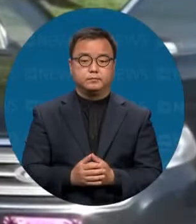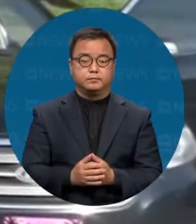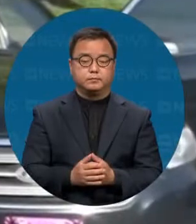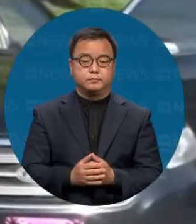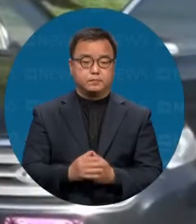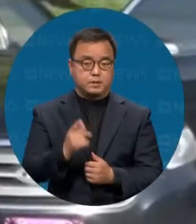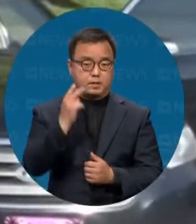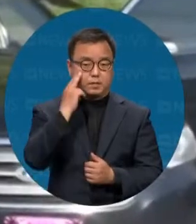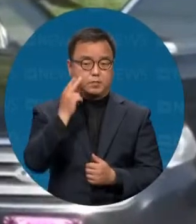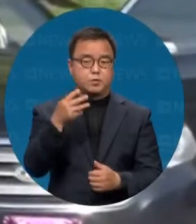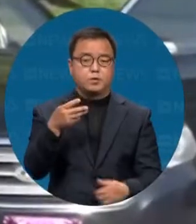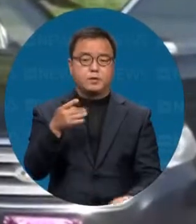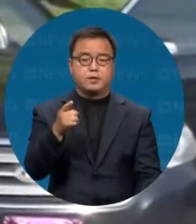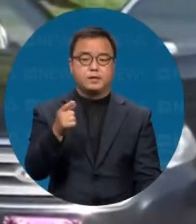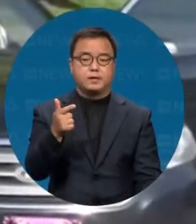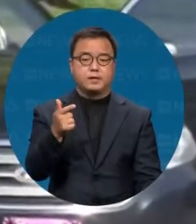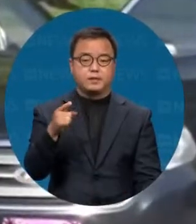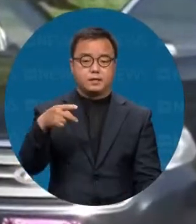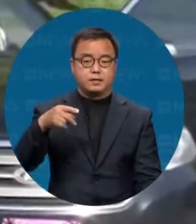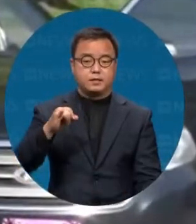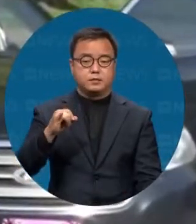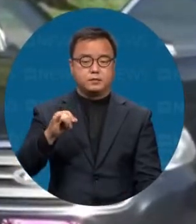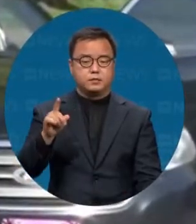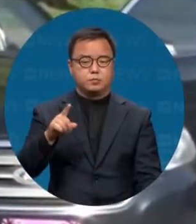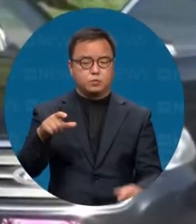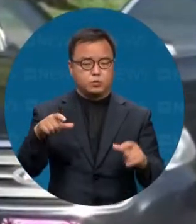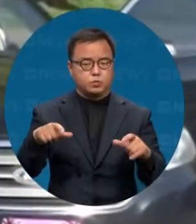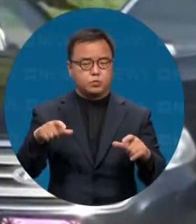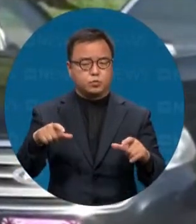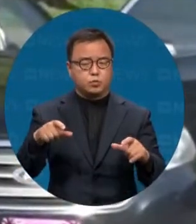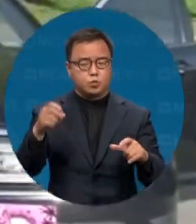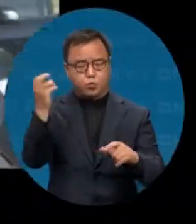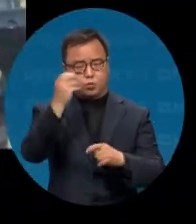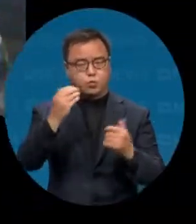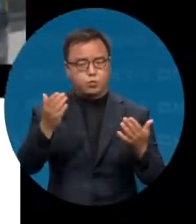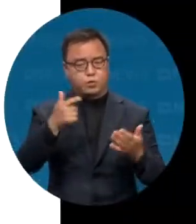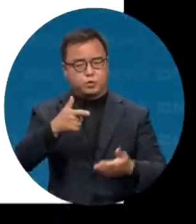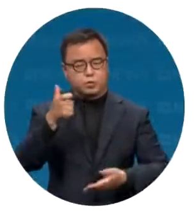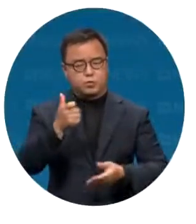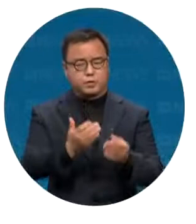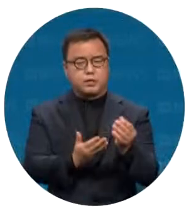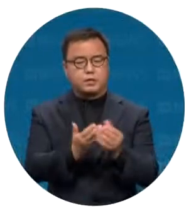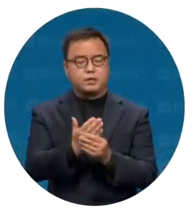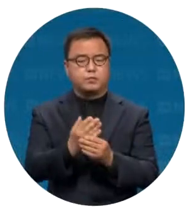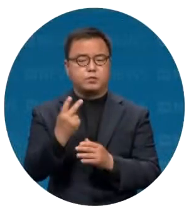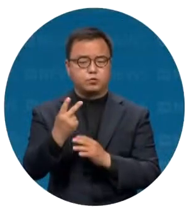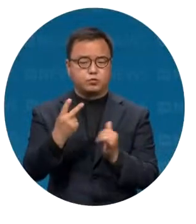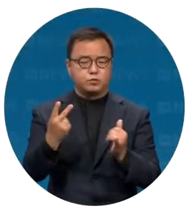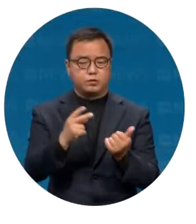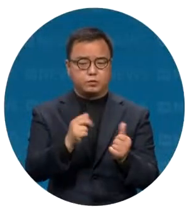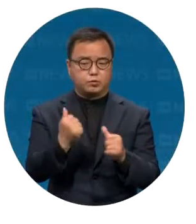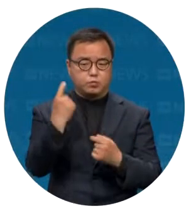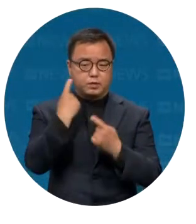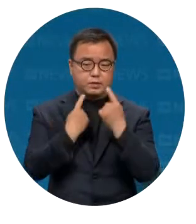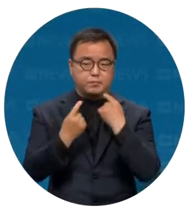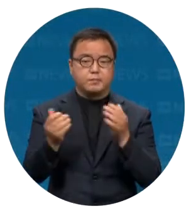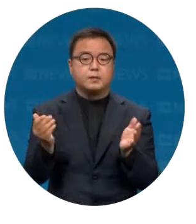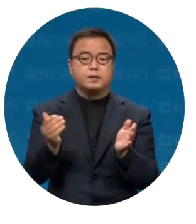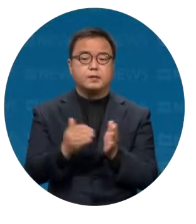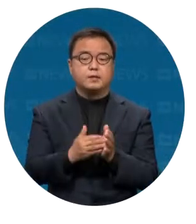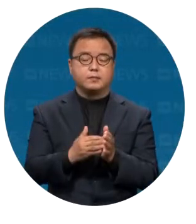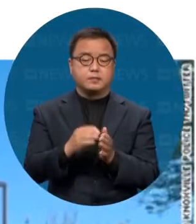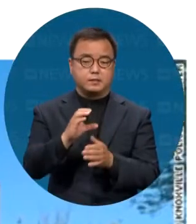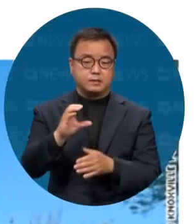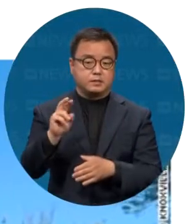미국 테네시주의 한 고등학교에서 총격 사건으로 두 명의 사상자가 발생했습니다. CNN에서 지난 4월 13일 보도한